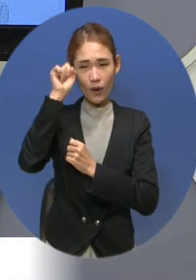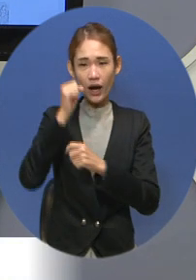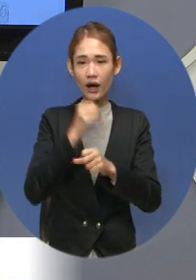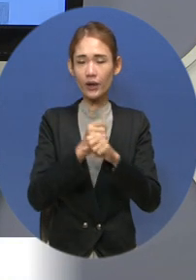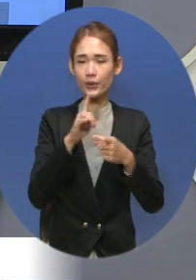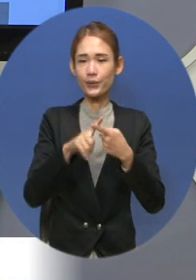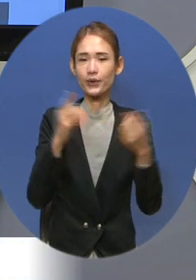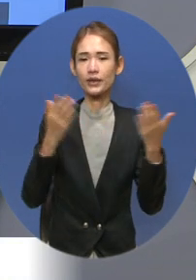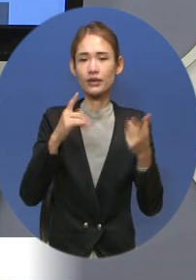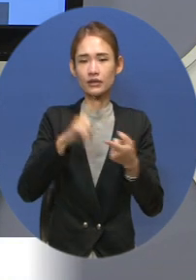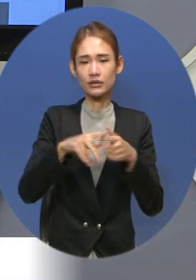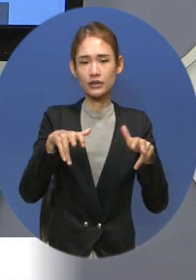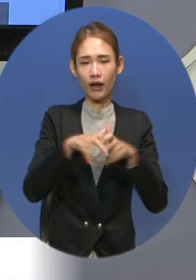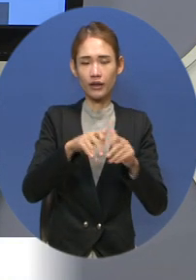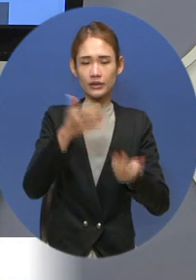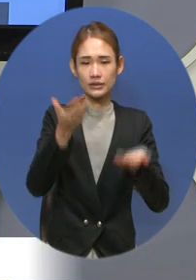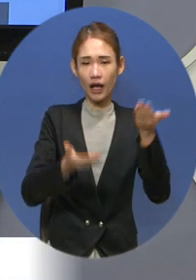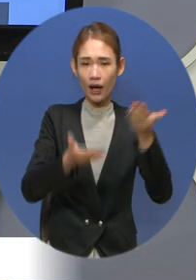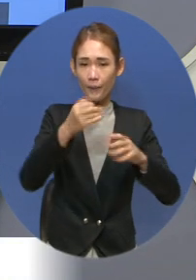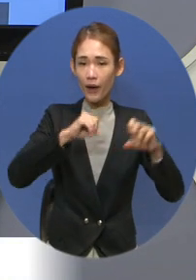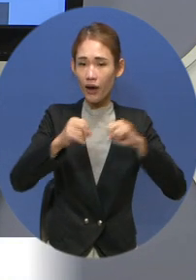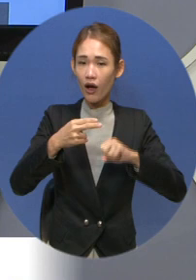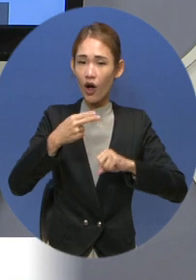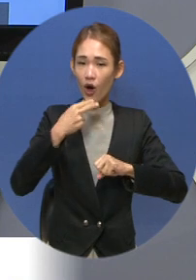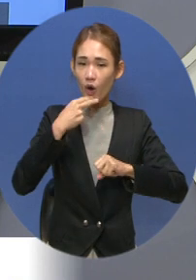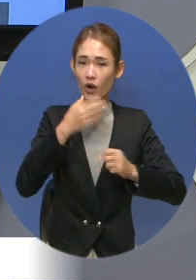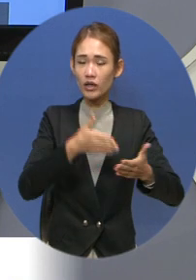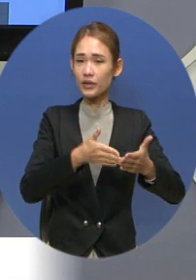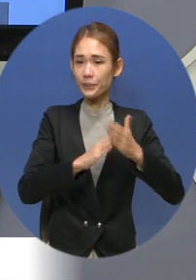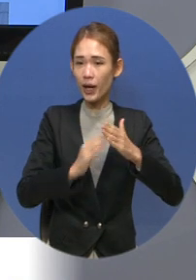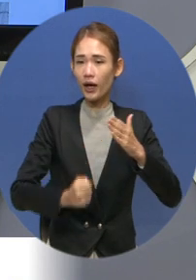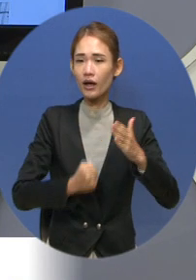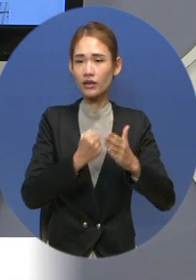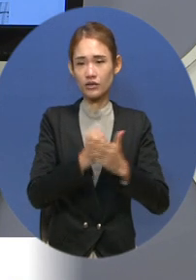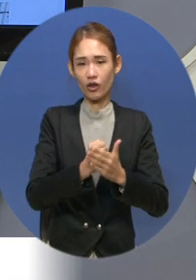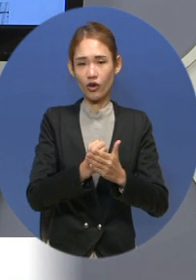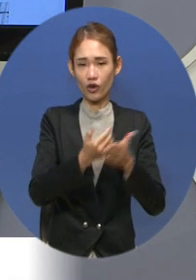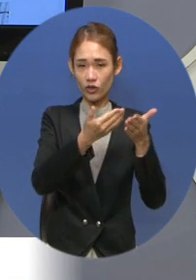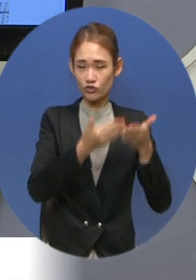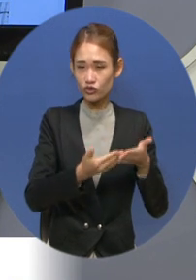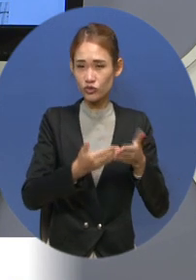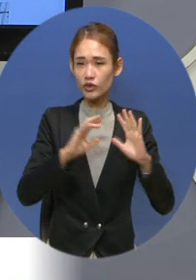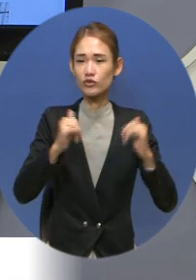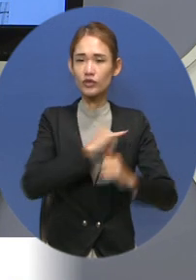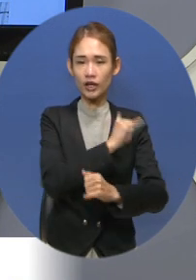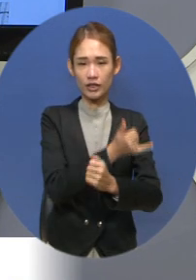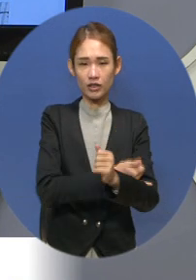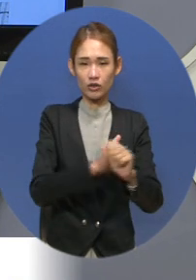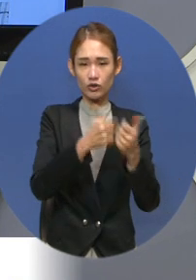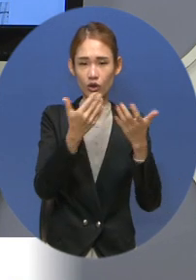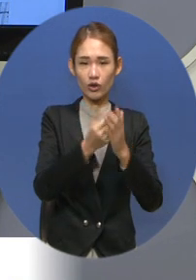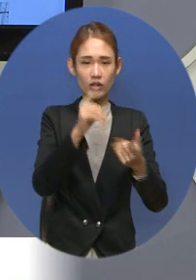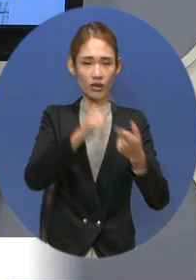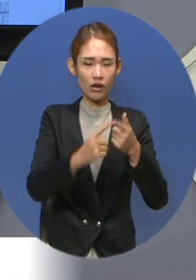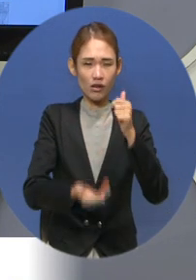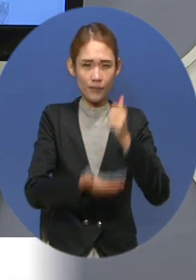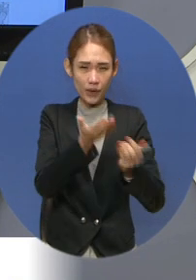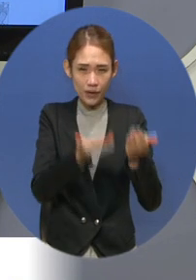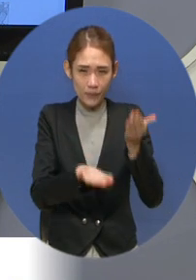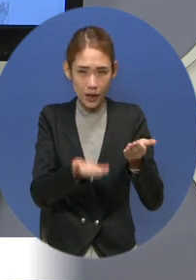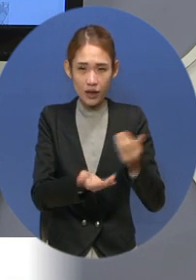장애인 차별 행위에 해당하지 않는다고 기가 결정을 내린 국가 인권 위원회 를 규탄하며